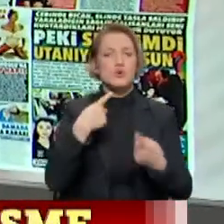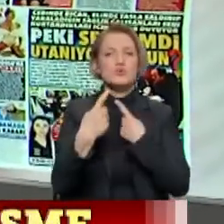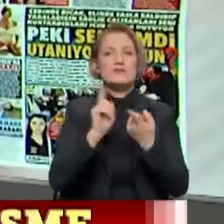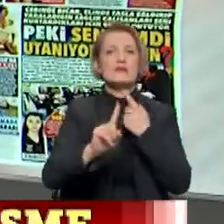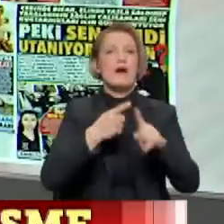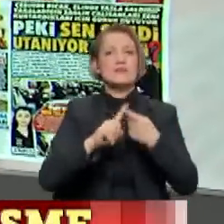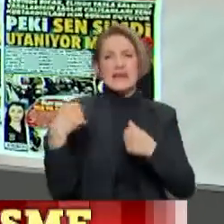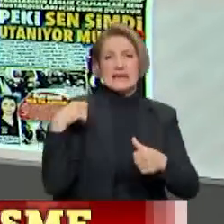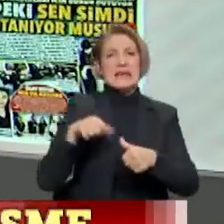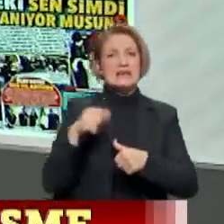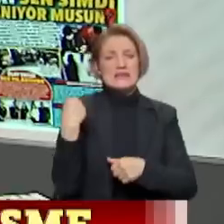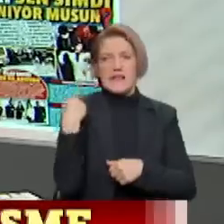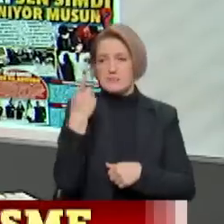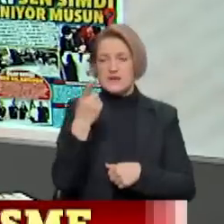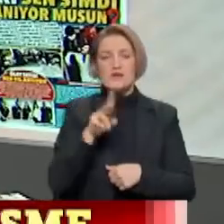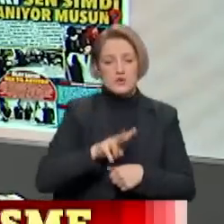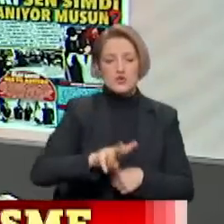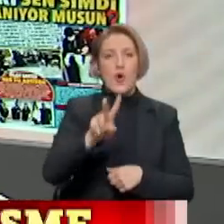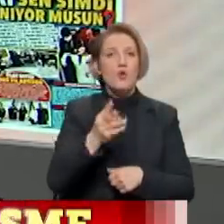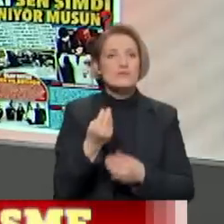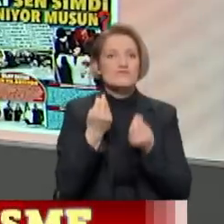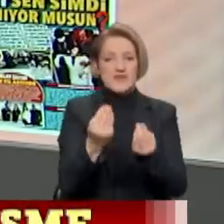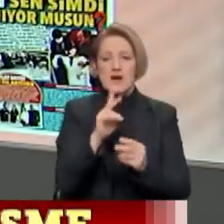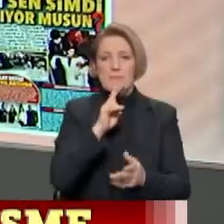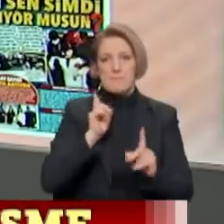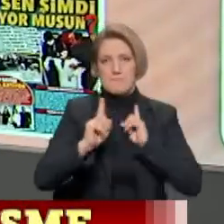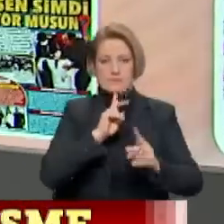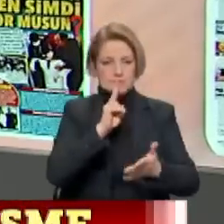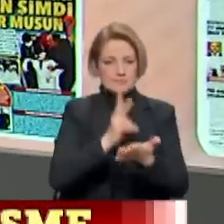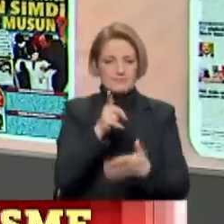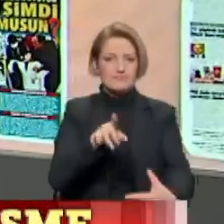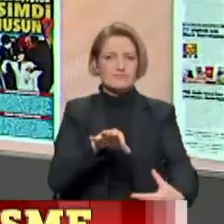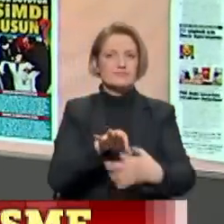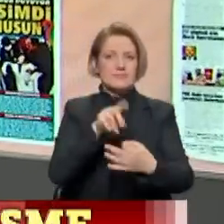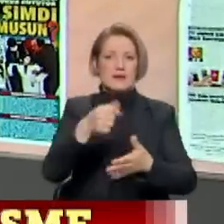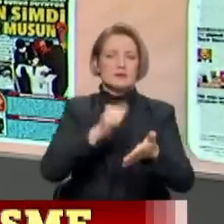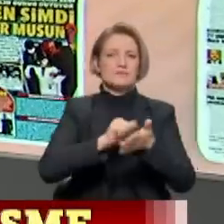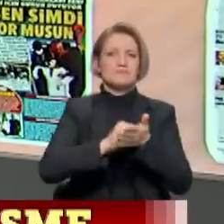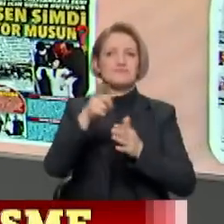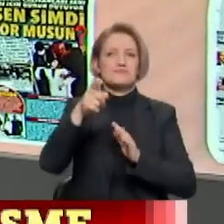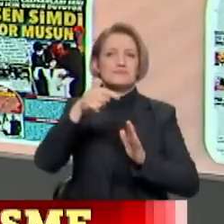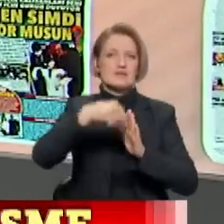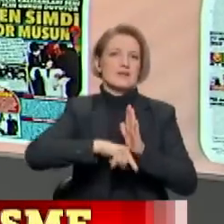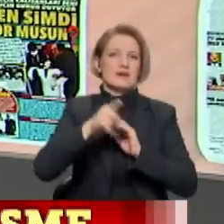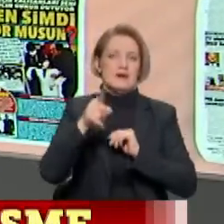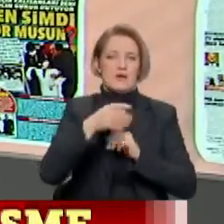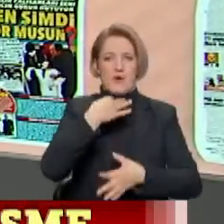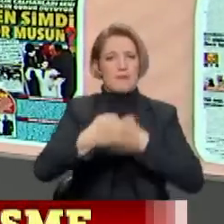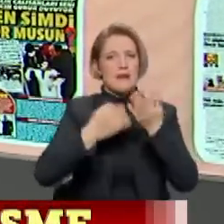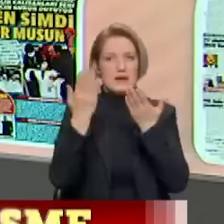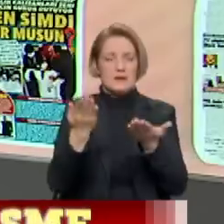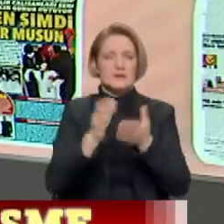Siyasete yeni bir yön verecek bir mahkeme kararı ve bununla ilgili gazetelerdeki o